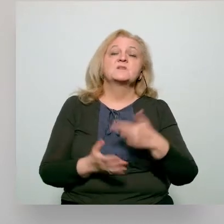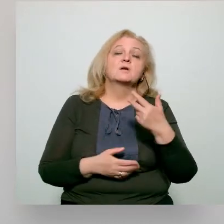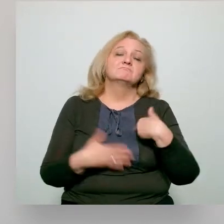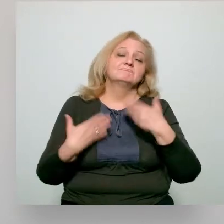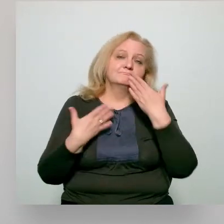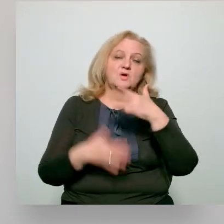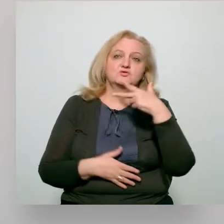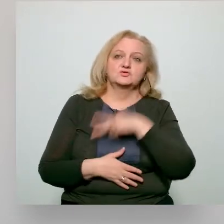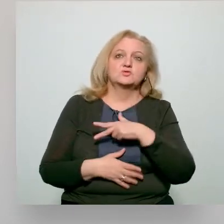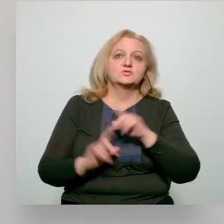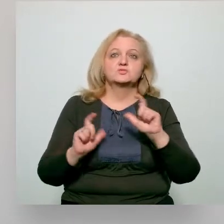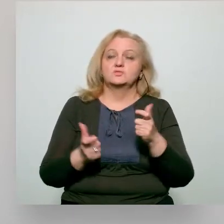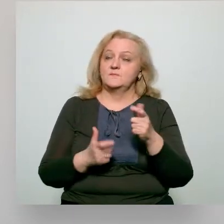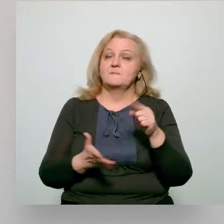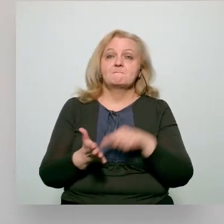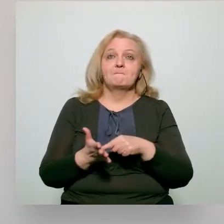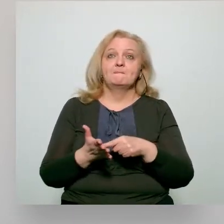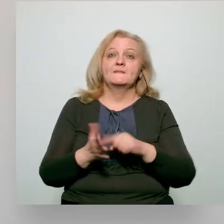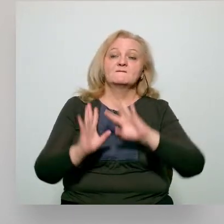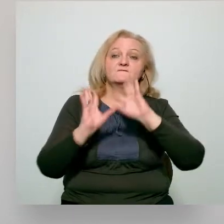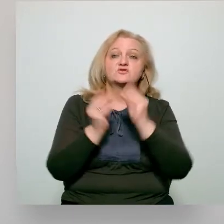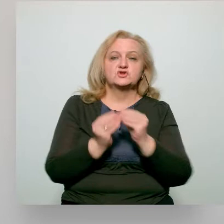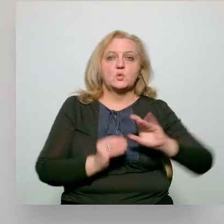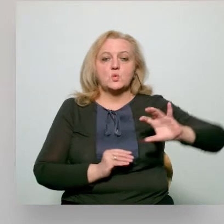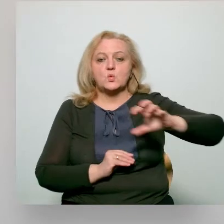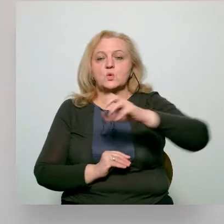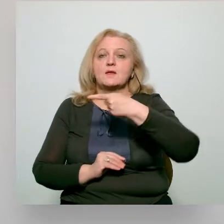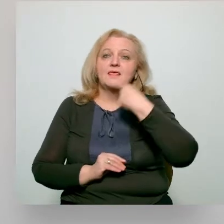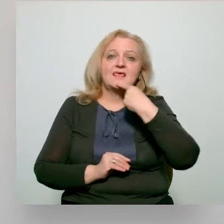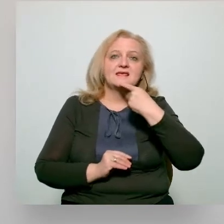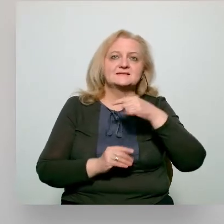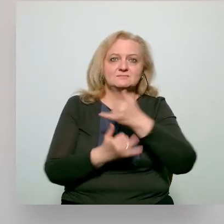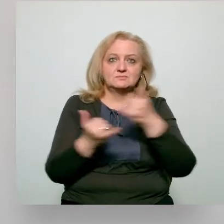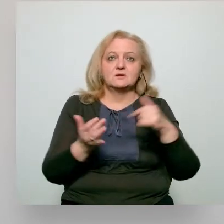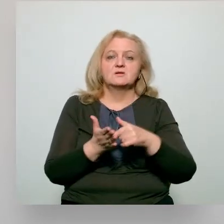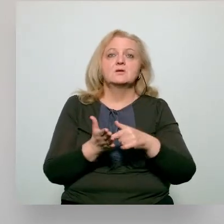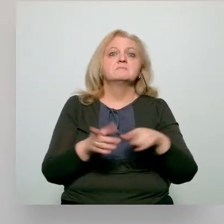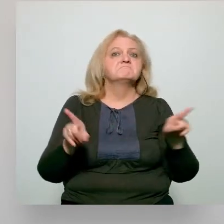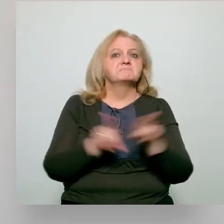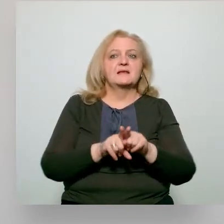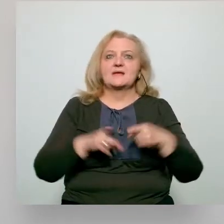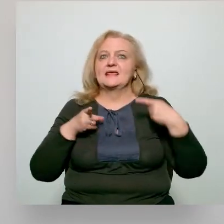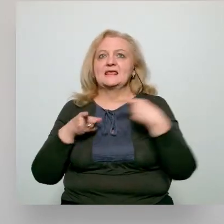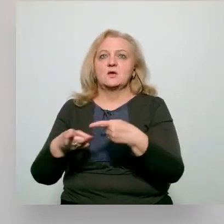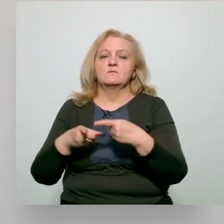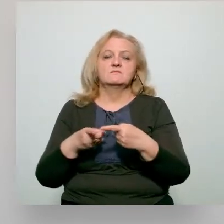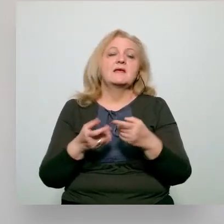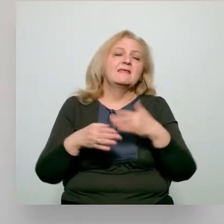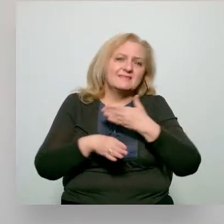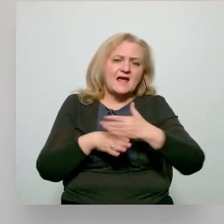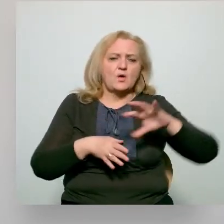bardzo wyraźnie pokazuje, że zmiany we wszystkich grupach językowo-etnicznych odbywają się w tym samym kierunku, czyli dalej te grupy są bardzo